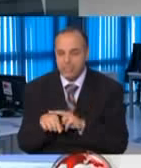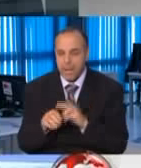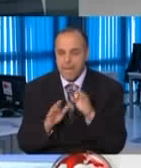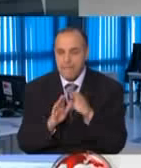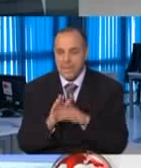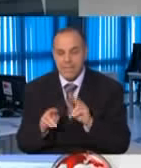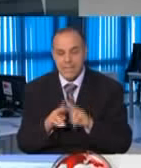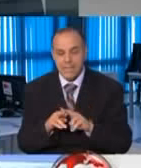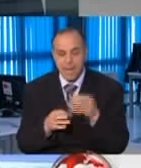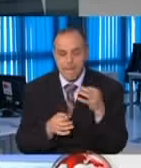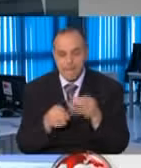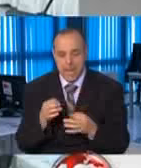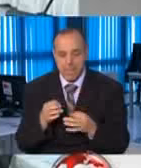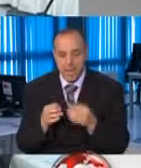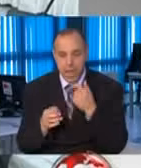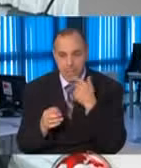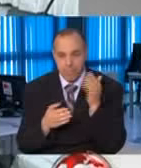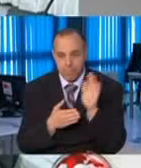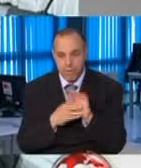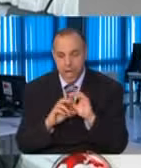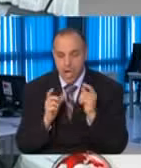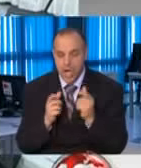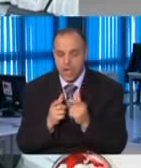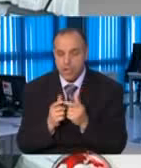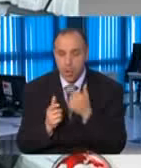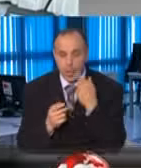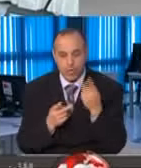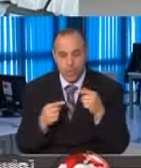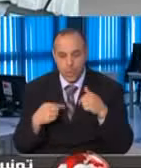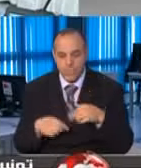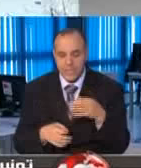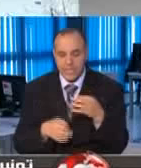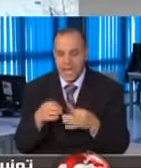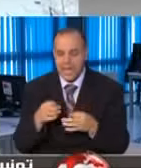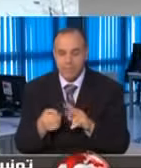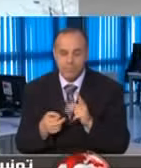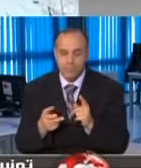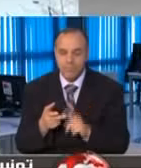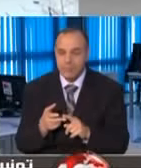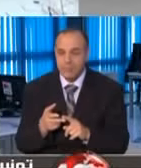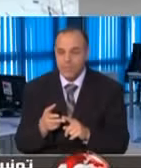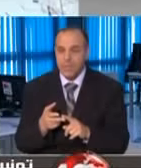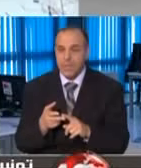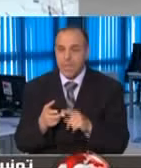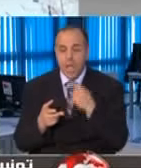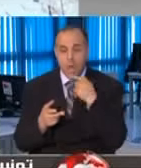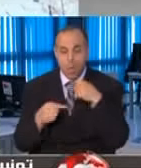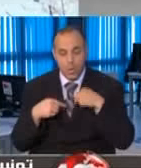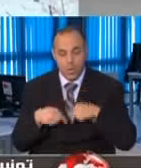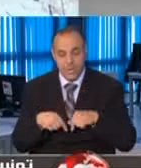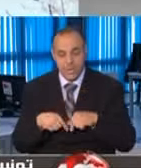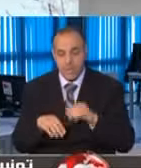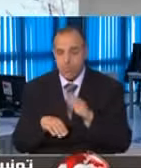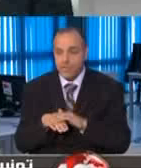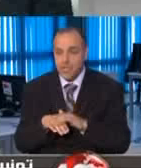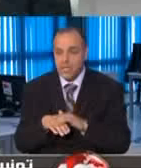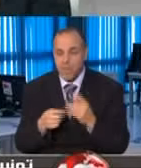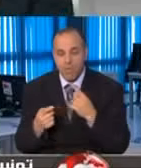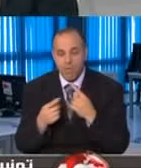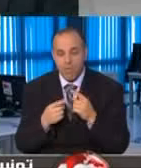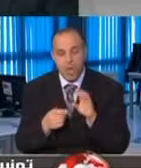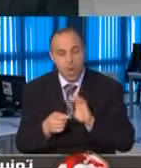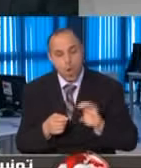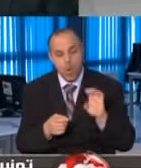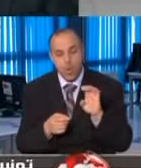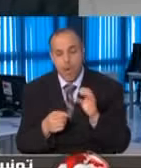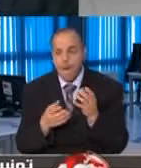لبرنامج إصلاح القضاء، كما قدمت اللجنة التي حضرها وزير العدل بالنيابة فرحات الحرشاني والوزير المستشار عن المفوضية